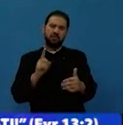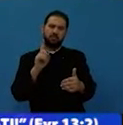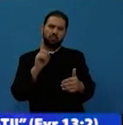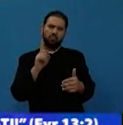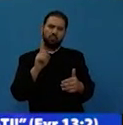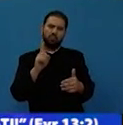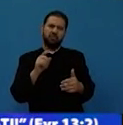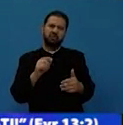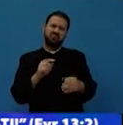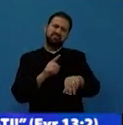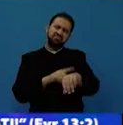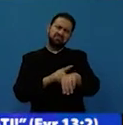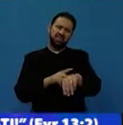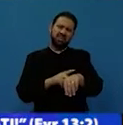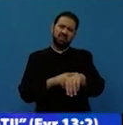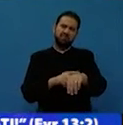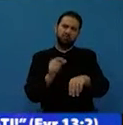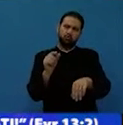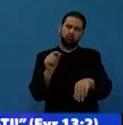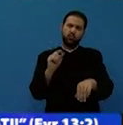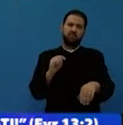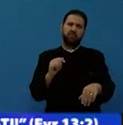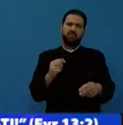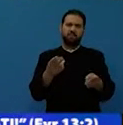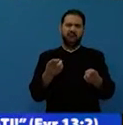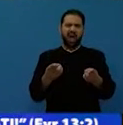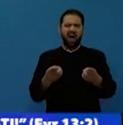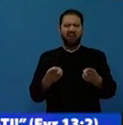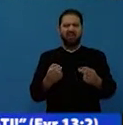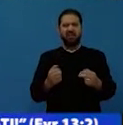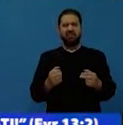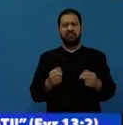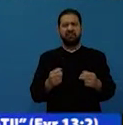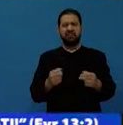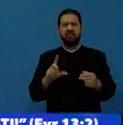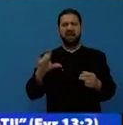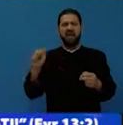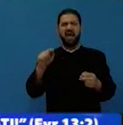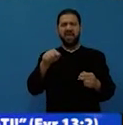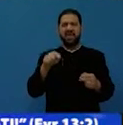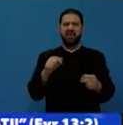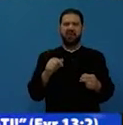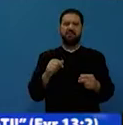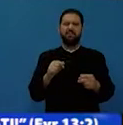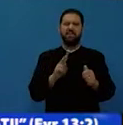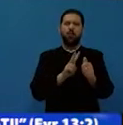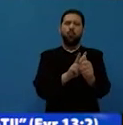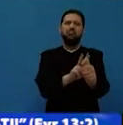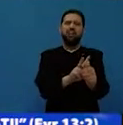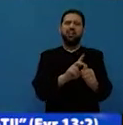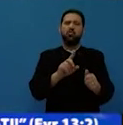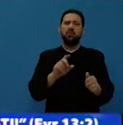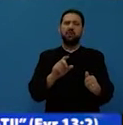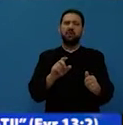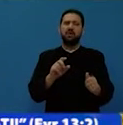un răstimp destul de scurt, a venit la chilie ucenicul cuviosului